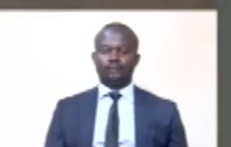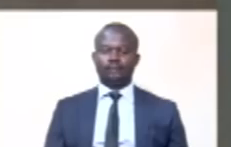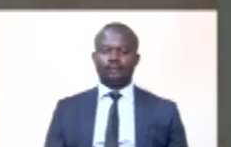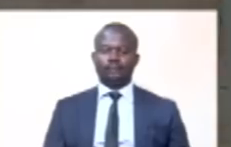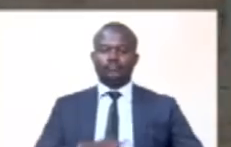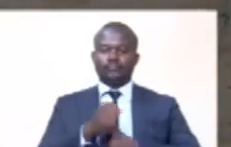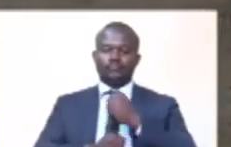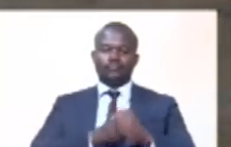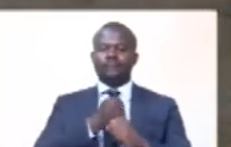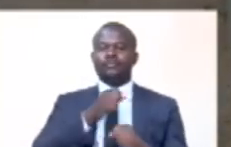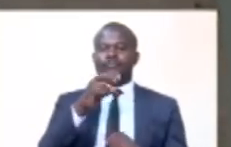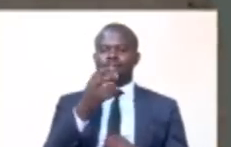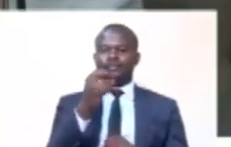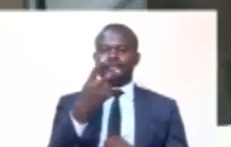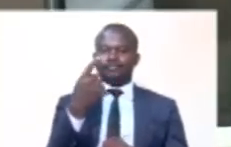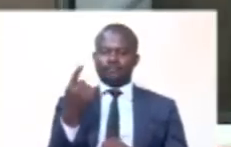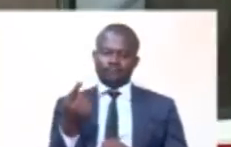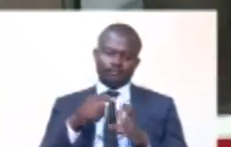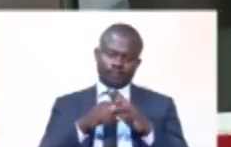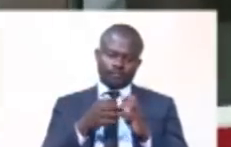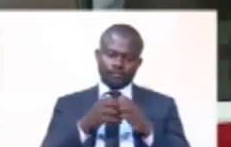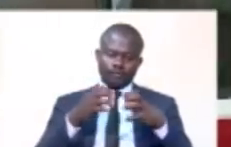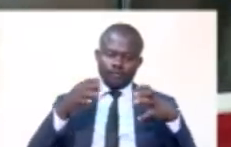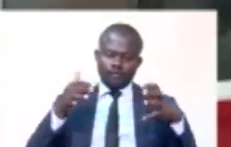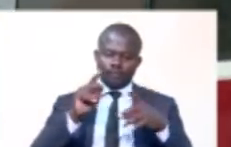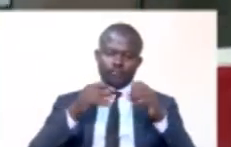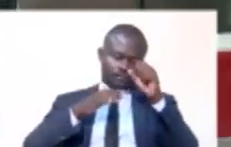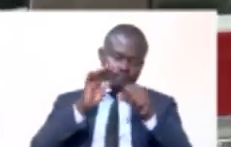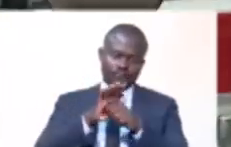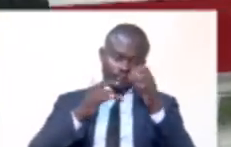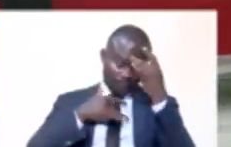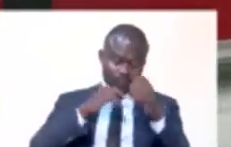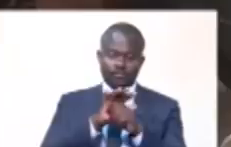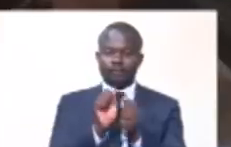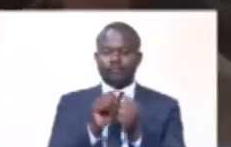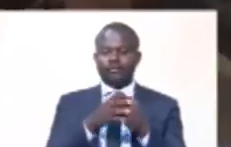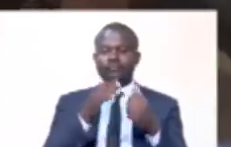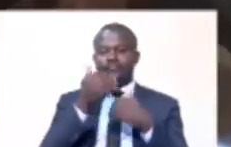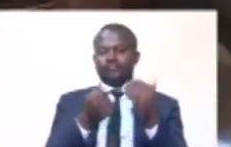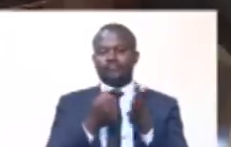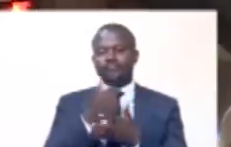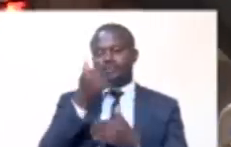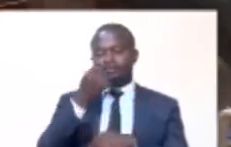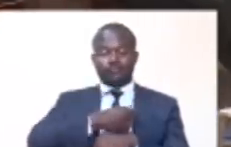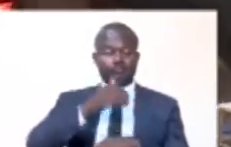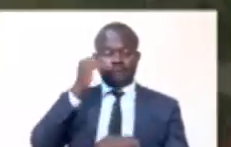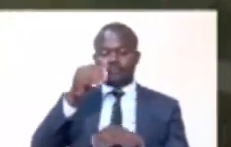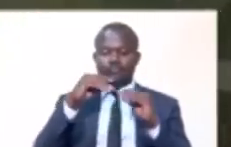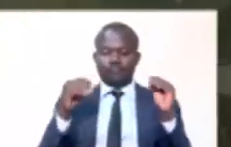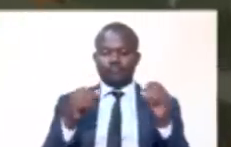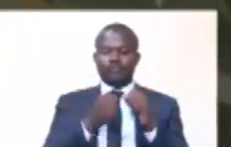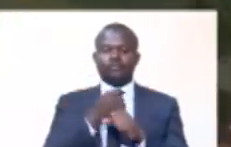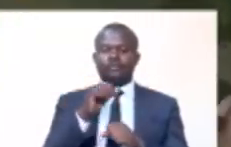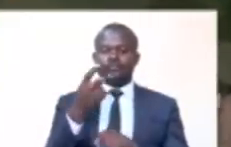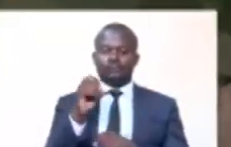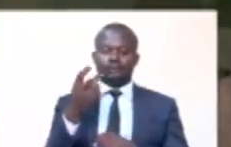Umwaka wa 2021 watangiranye n'ubwiyongere budasanzwe bw'abandura COVID-19 ndetse bituma nyuma y'iminsi mikuru ya Noheli ya